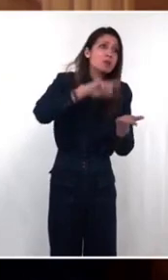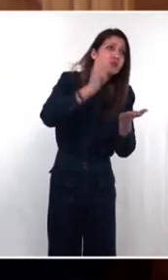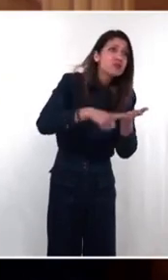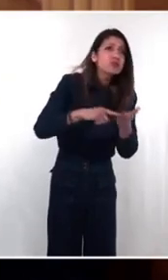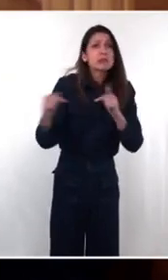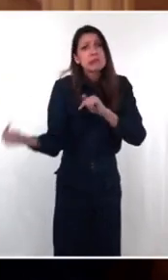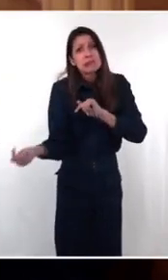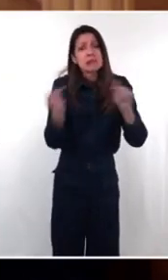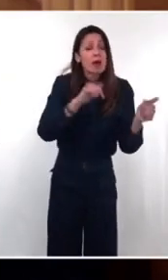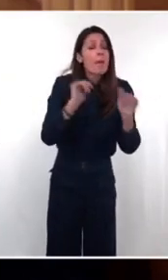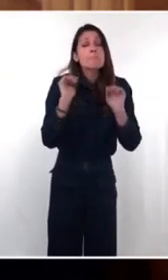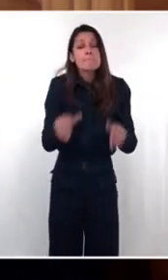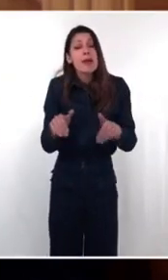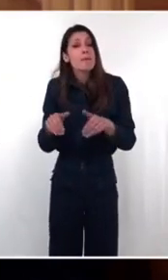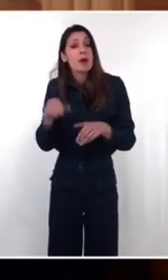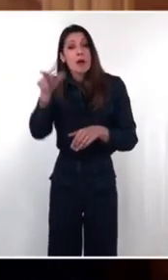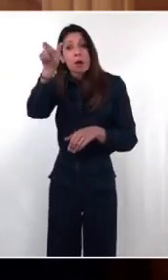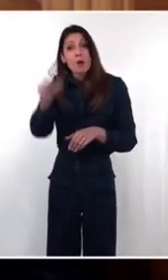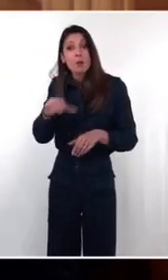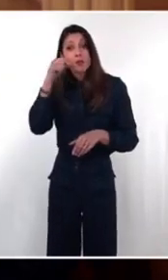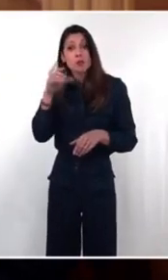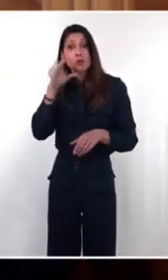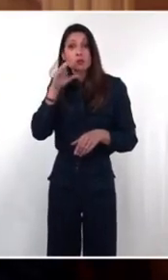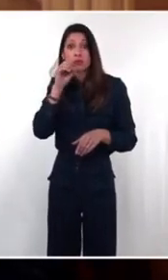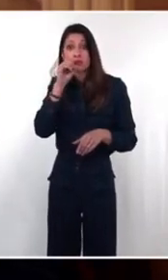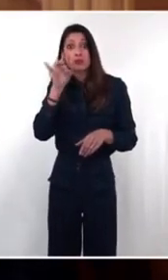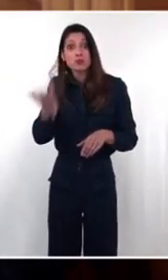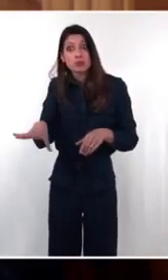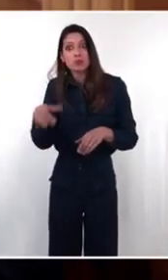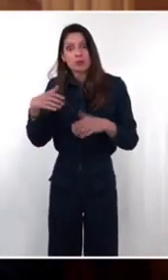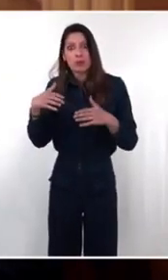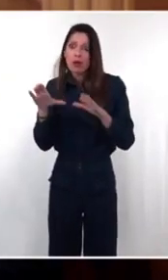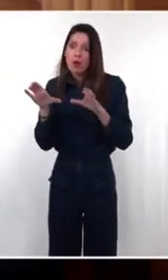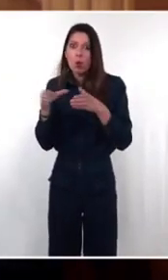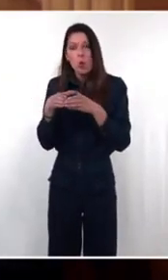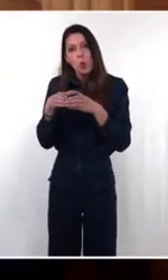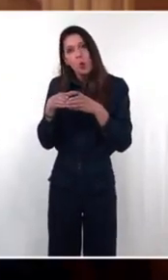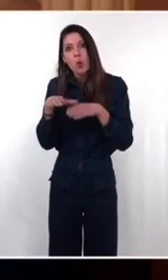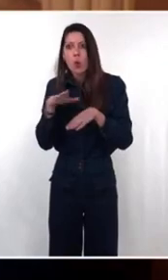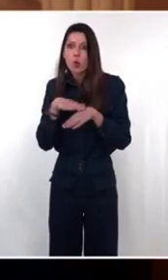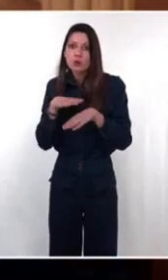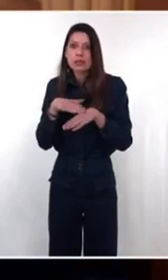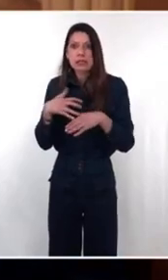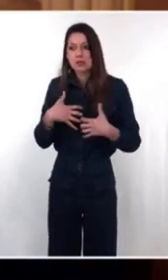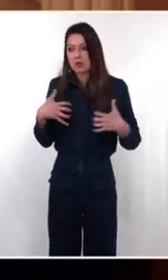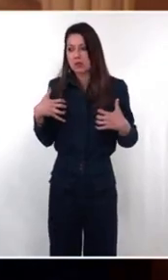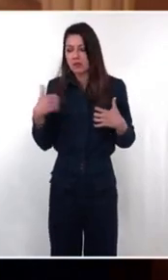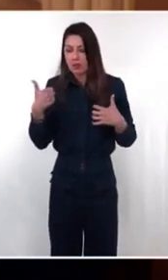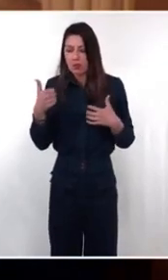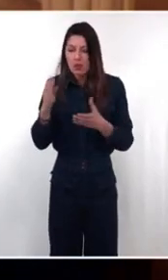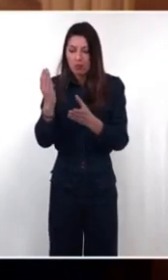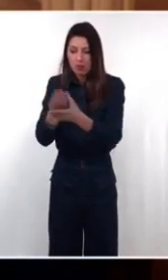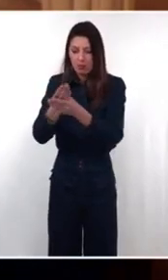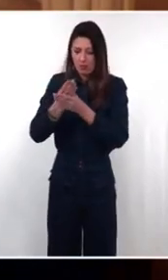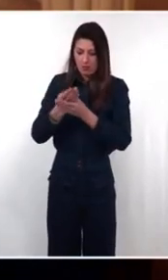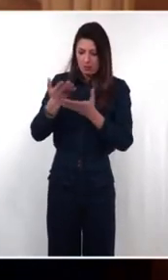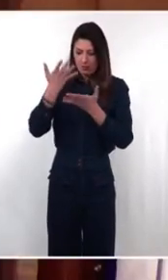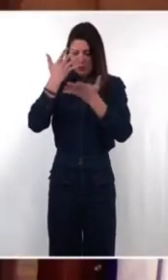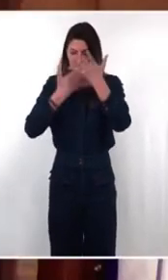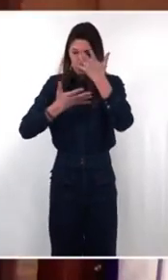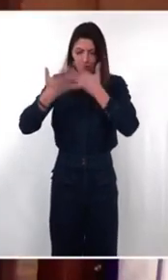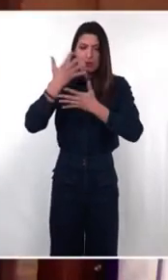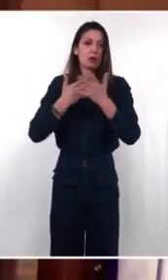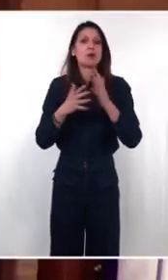de M. Poutou n'arrive pas à se saisir. Bon, alors prenez le soin de nous écouter, prenons le soin de simplifier l'ordre du jour.